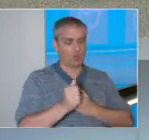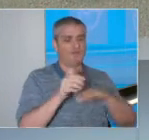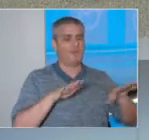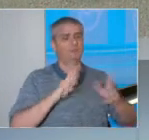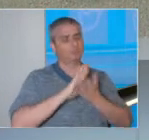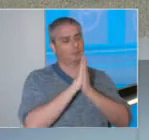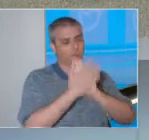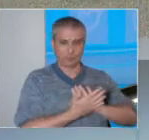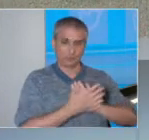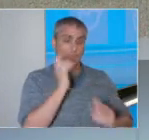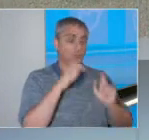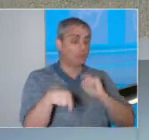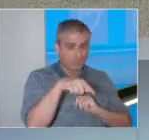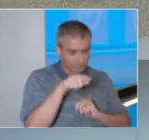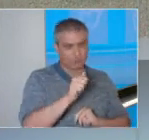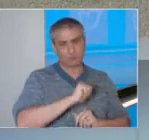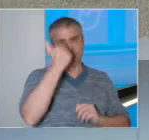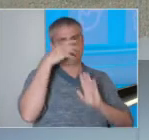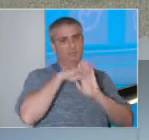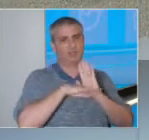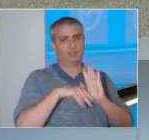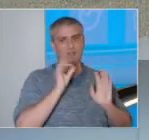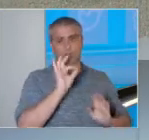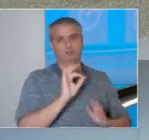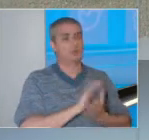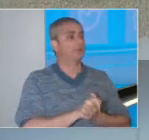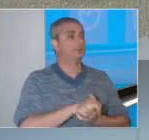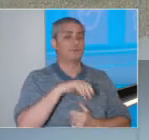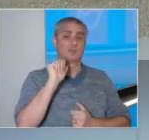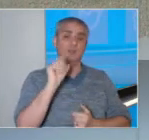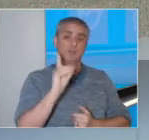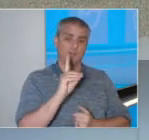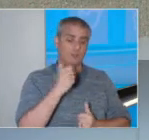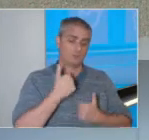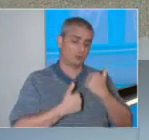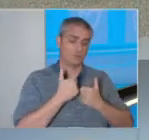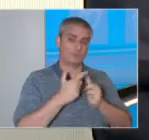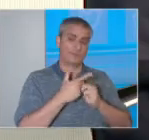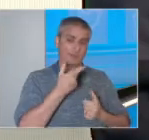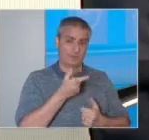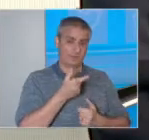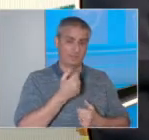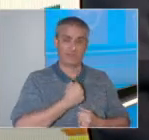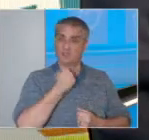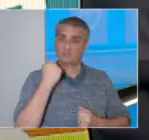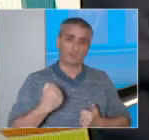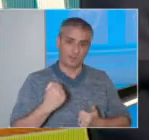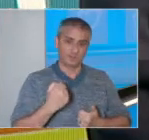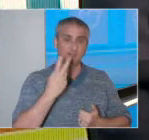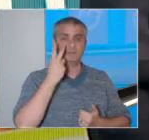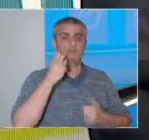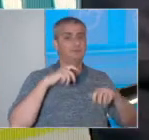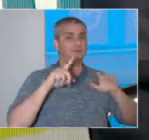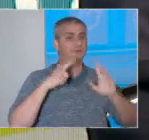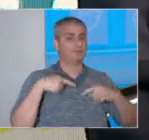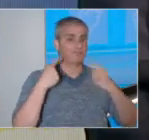ממשלת שינוי שהאזרח הוא בראש סדר העדיפויות שלה. אלון דודי, מועמד מפלגת ימינה,